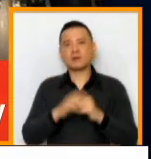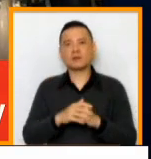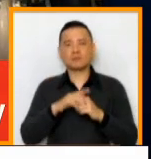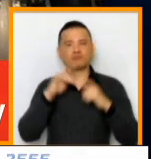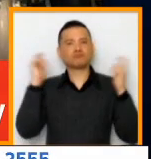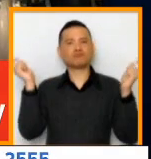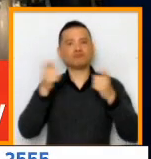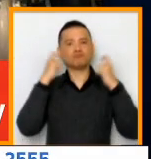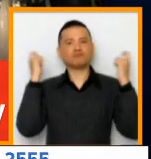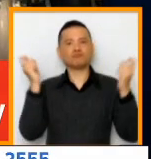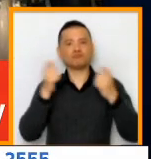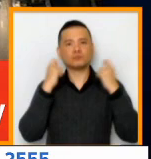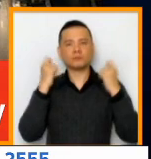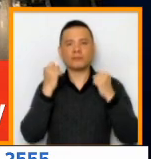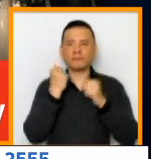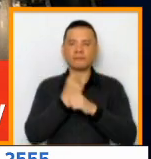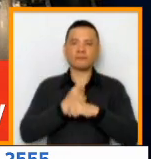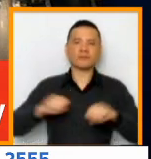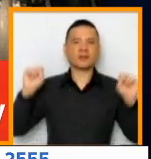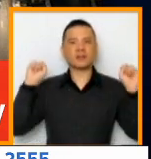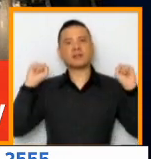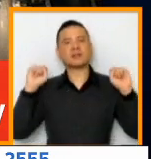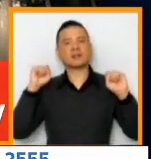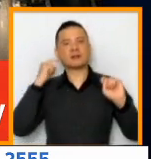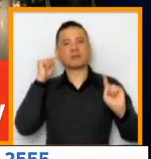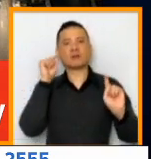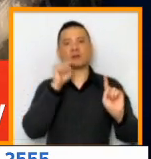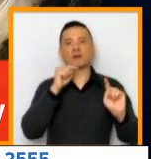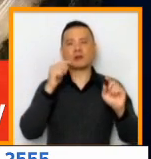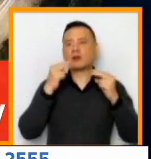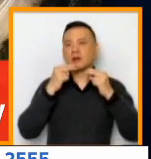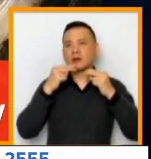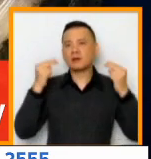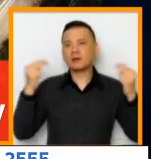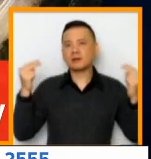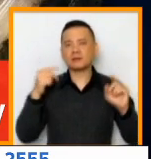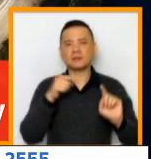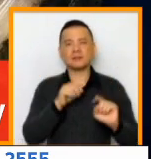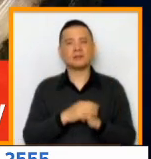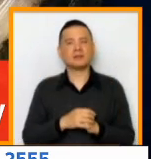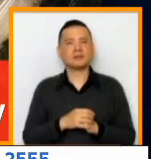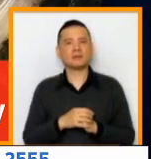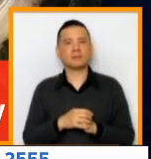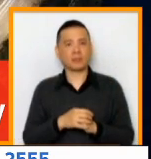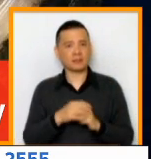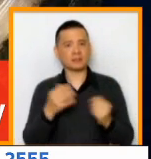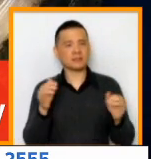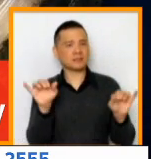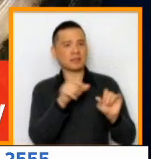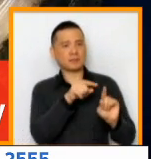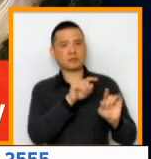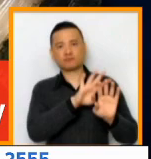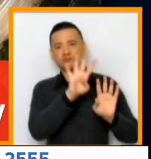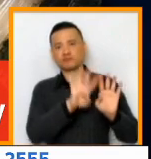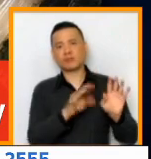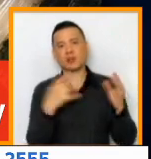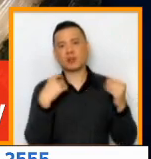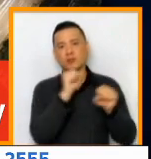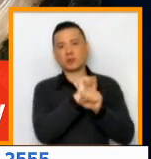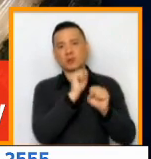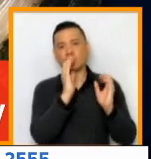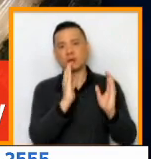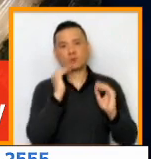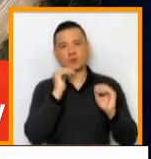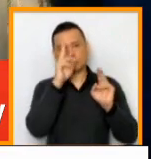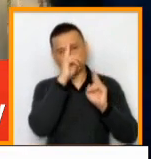Pinaglabanan, inspirasyon sa paglaya mula sa pandemya sa San Juan. Mula naman ngayong araw hanggang September 2 ay papailawan ang shrine